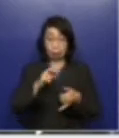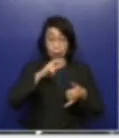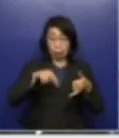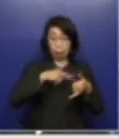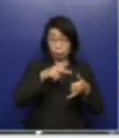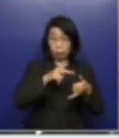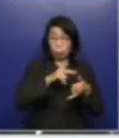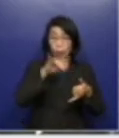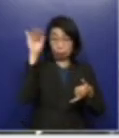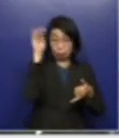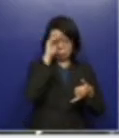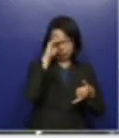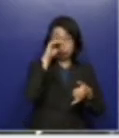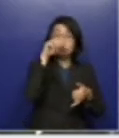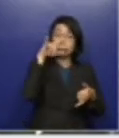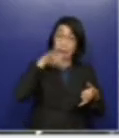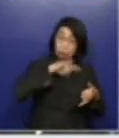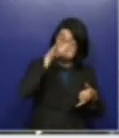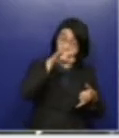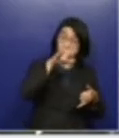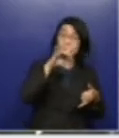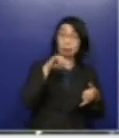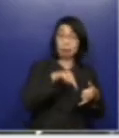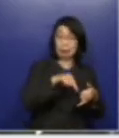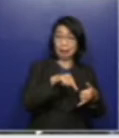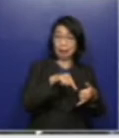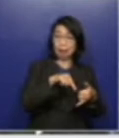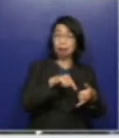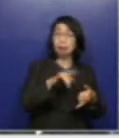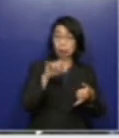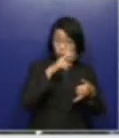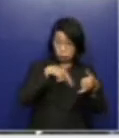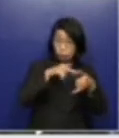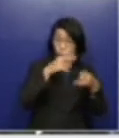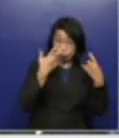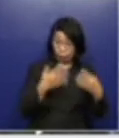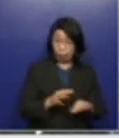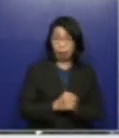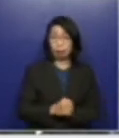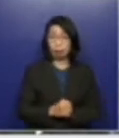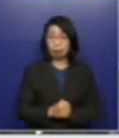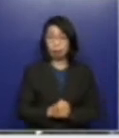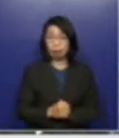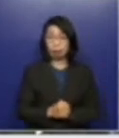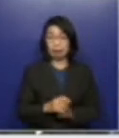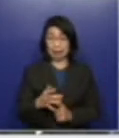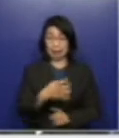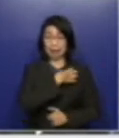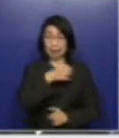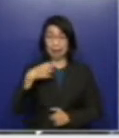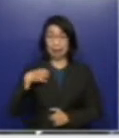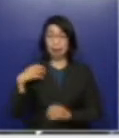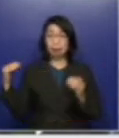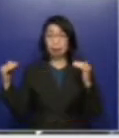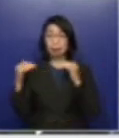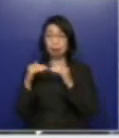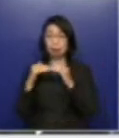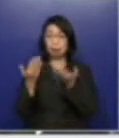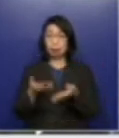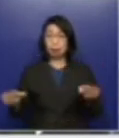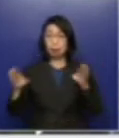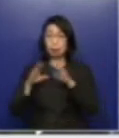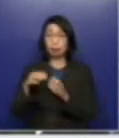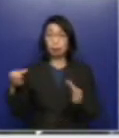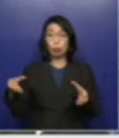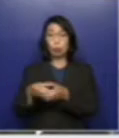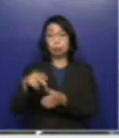เนี่ยเมื่อคุณยกเว้นให้เขาเข้าประเทศเขาเป็นบุคคลพิเศษนะครับผมไม่เถียงว่าเป็นบุคค